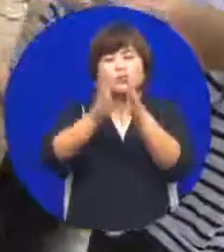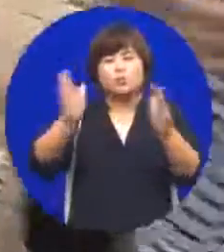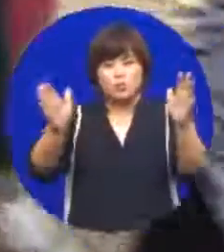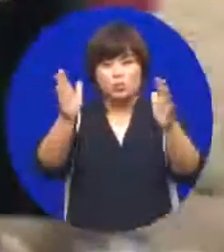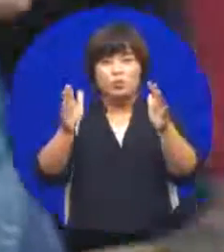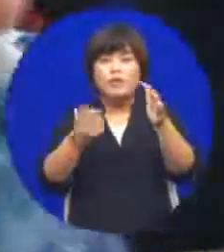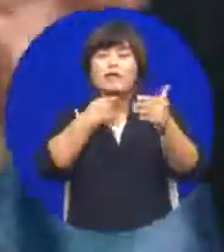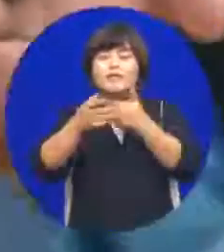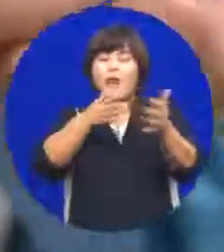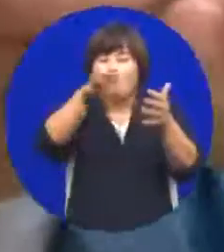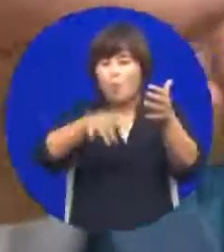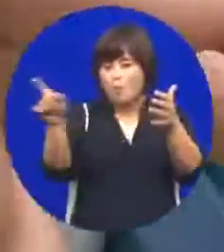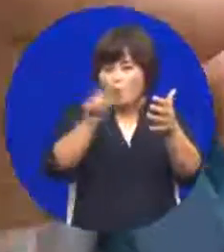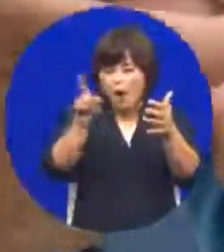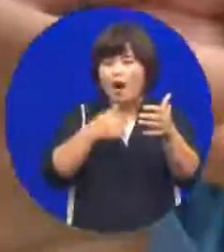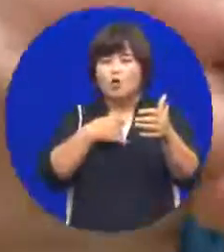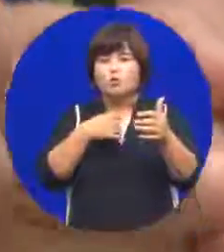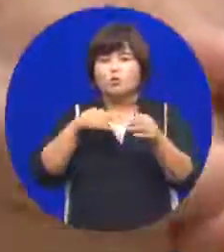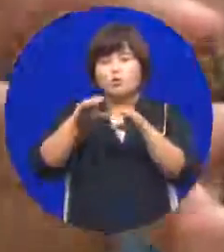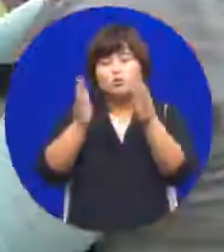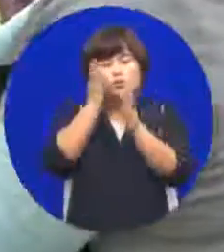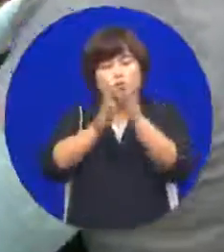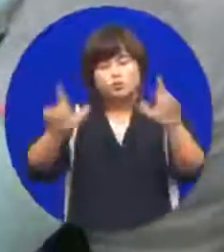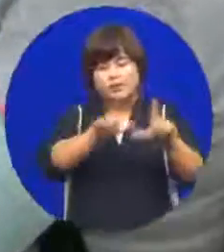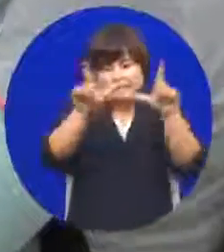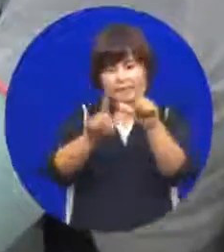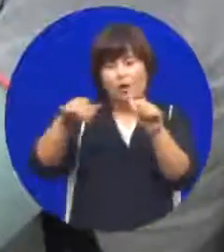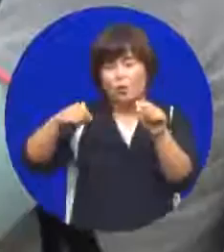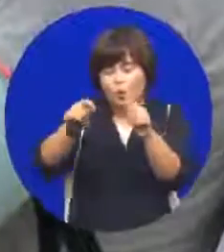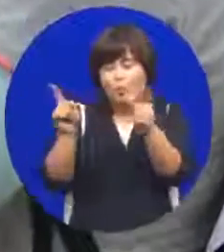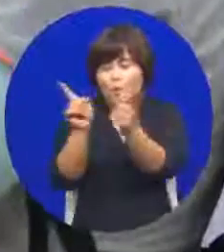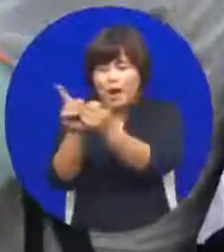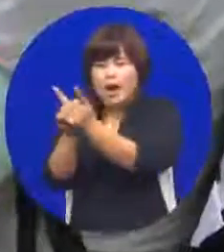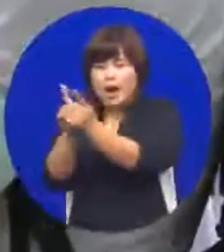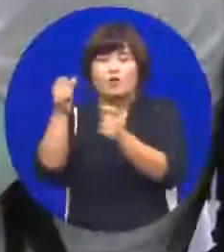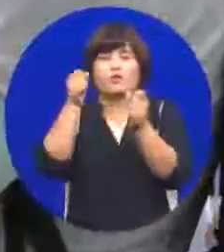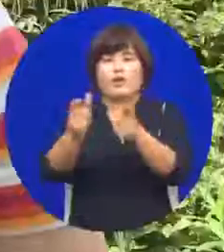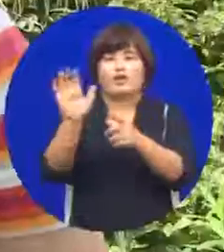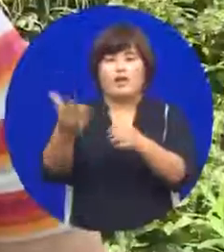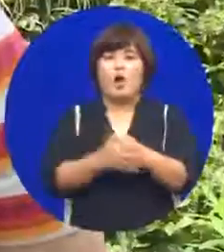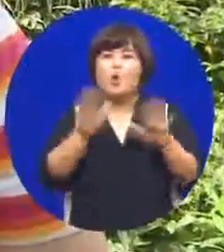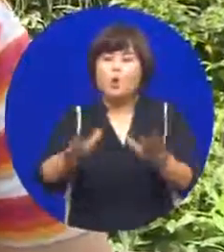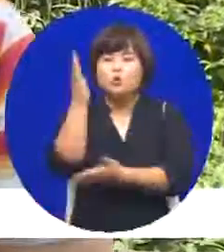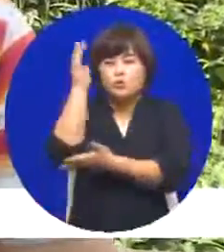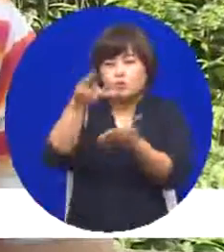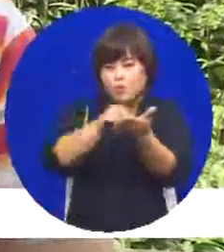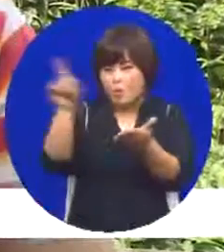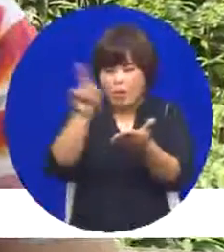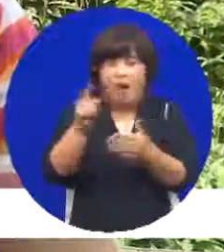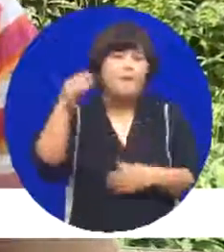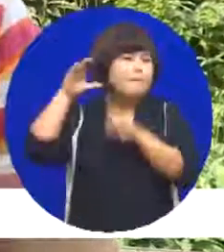체험원은 자연과 친숙해지고 숲속 친구들에 대해 알아가는 배움의 현장입니다. 오늘 저희